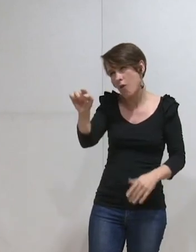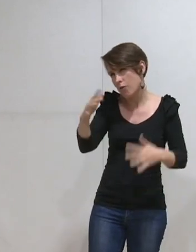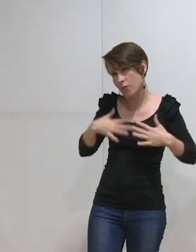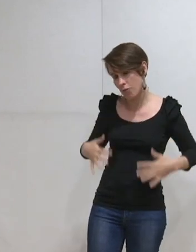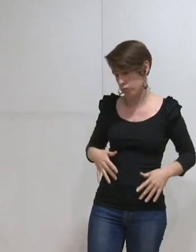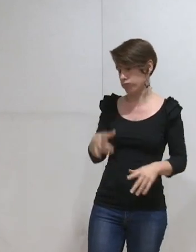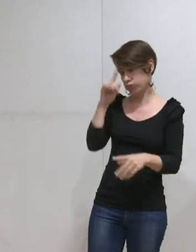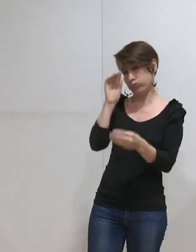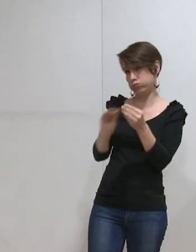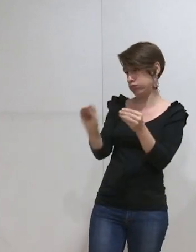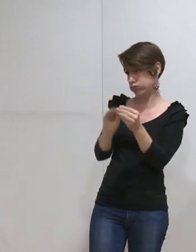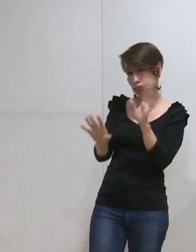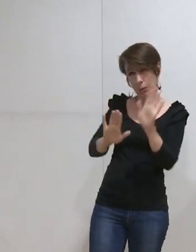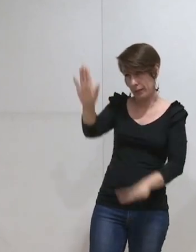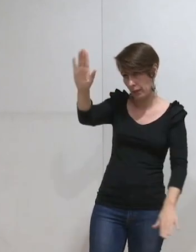fait